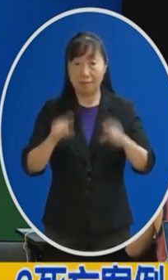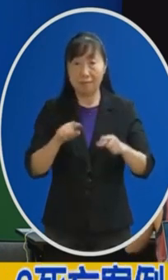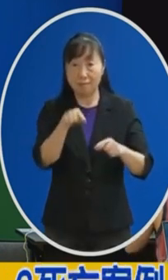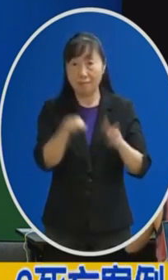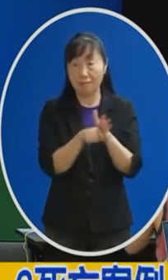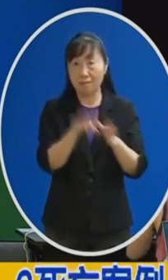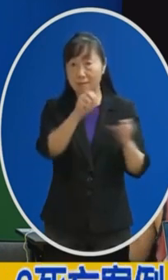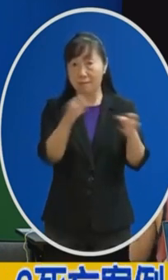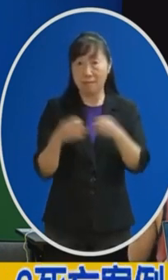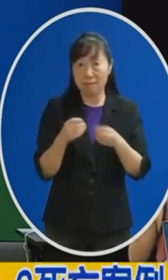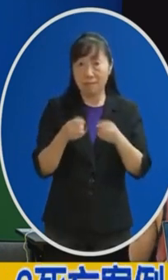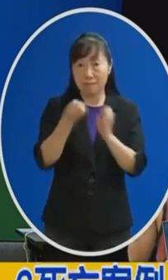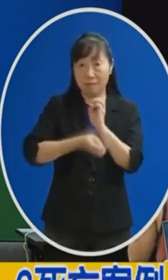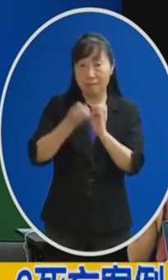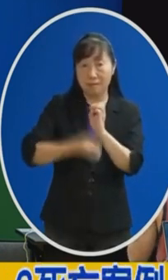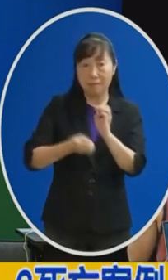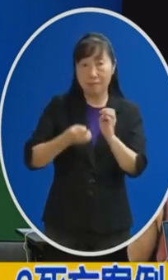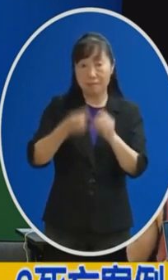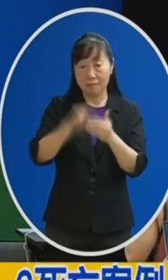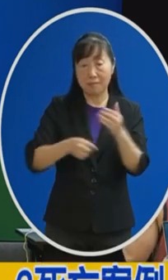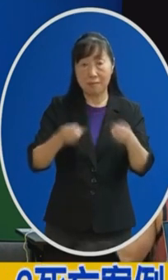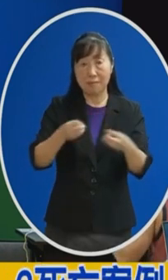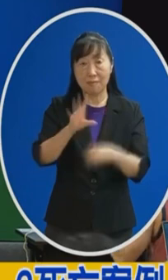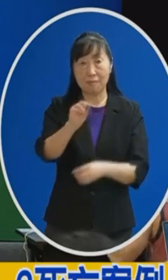是细节可以透露吗？谢谢。